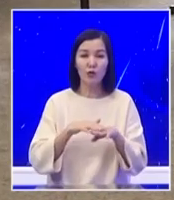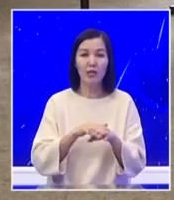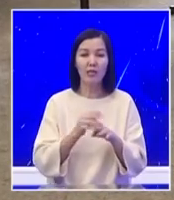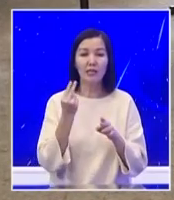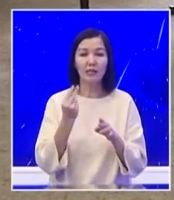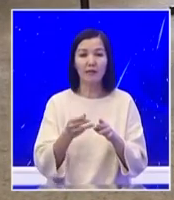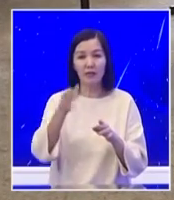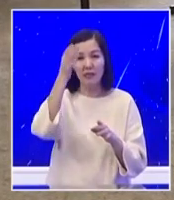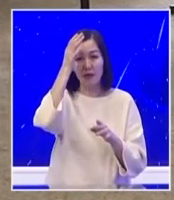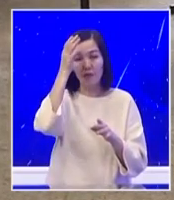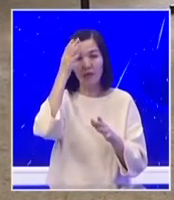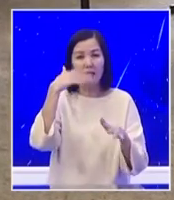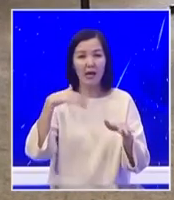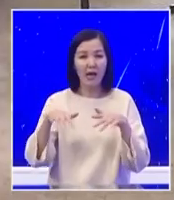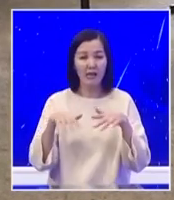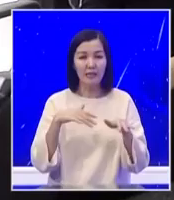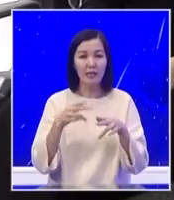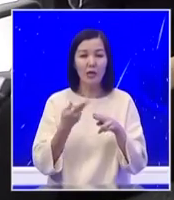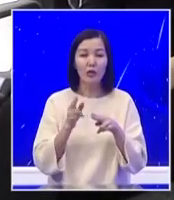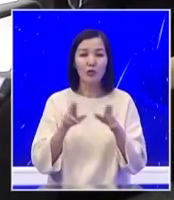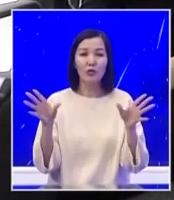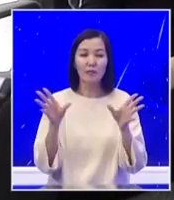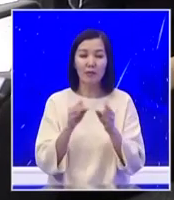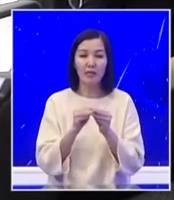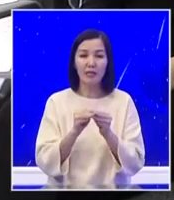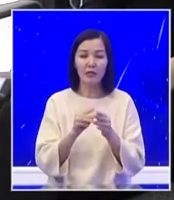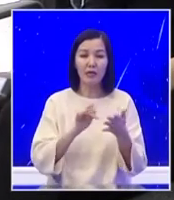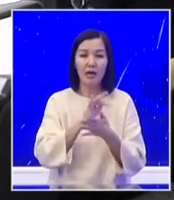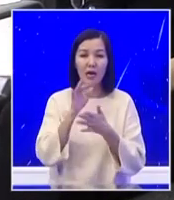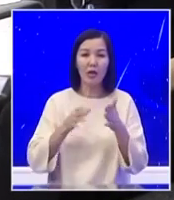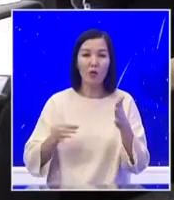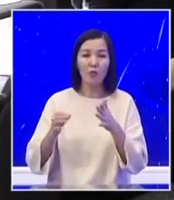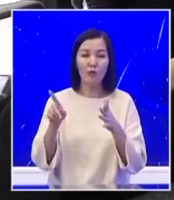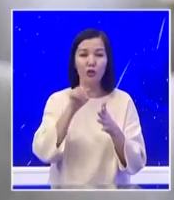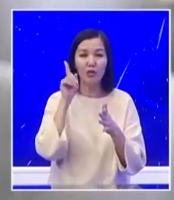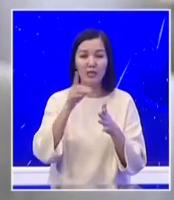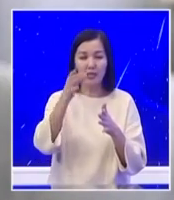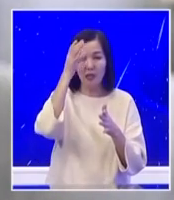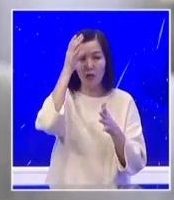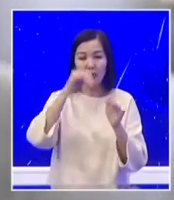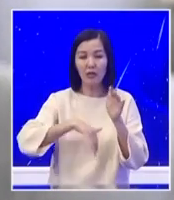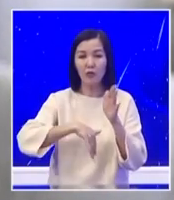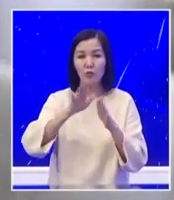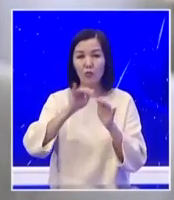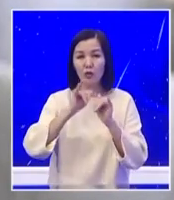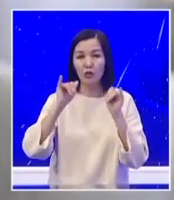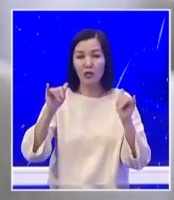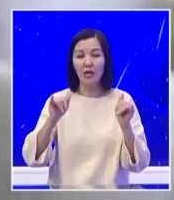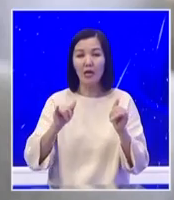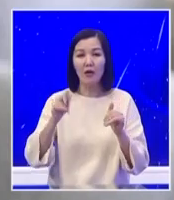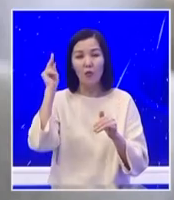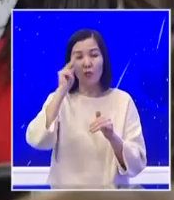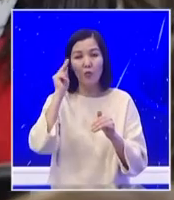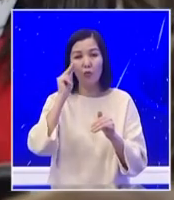цифрлық сауаттылығы әлі де әлсіз. Сондықтан бірлескен түрде қала және облыс жастарының сауаттылығын арттыру мақсатында арнайы